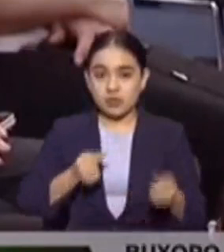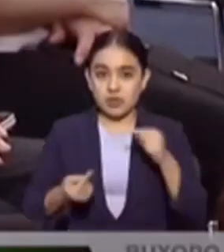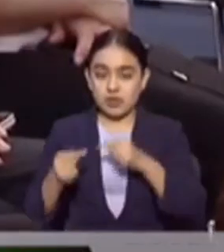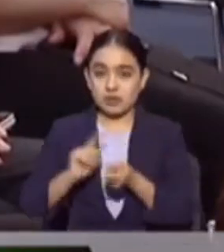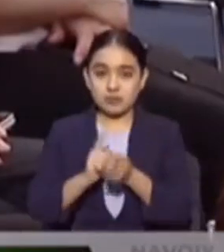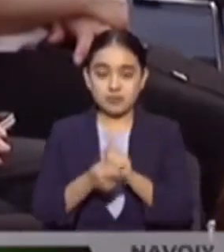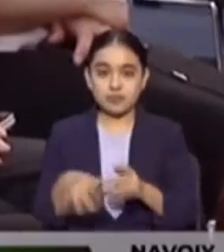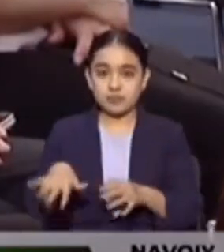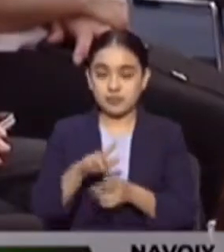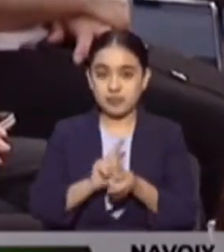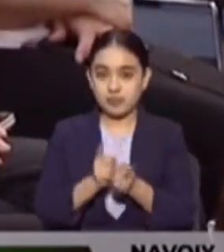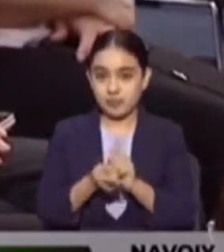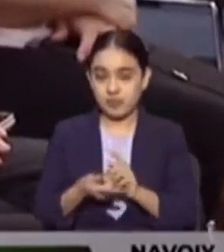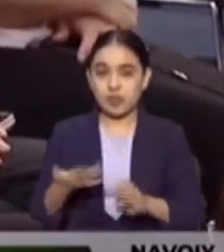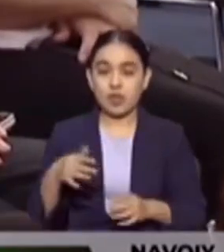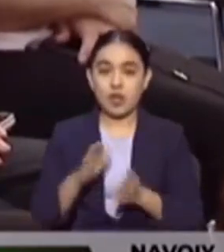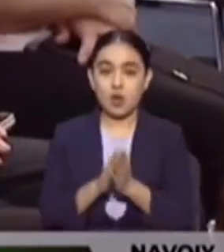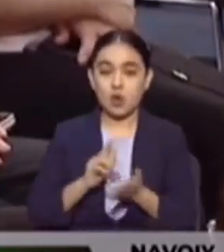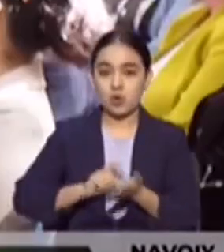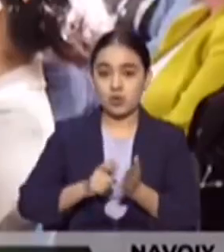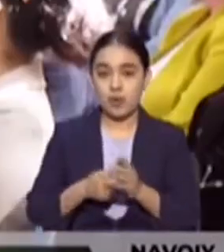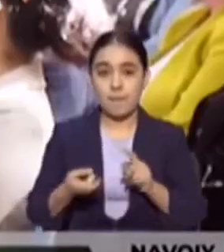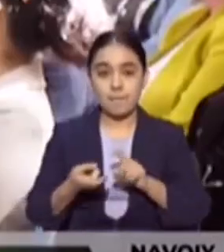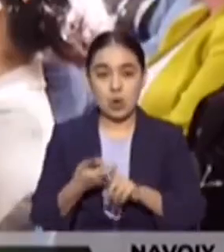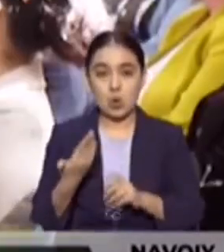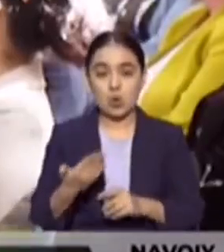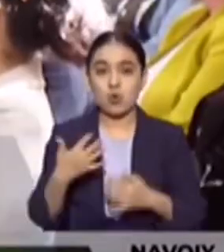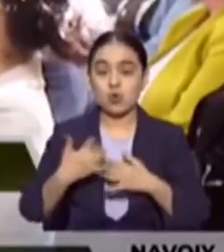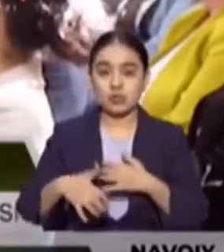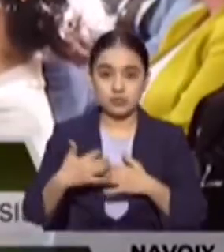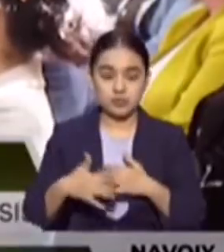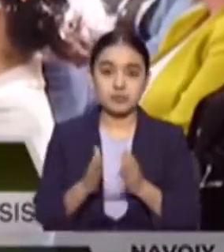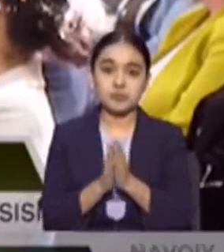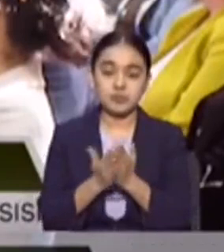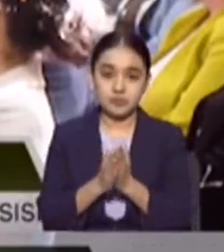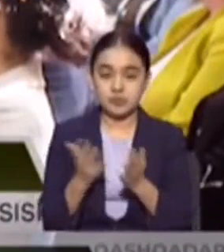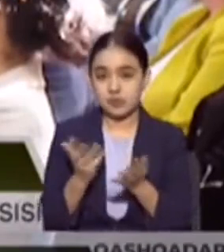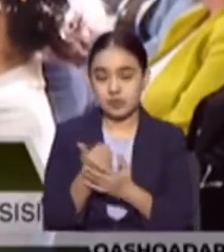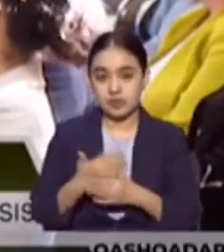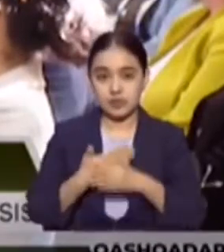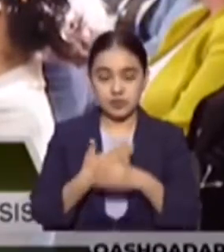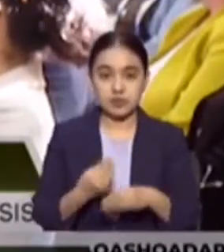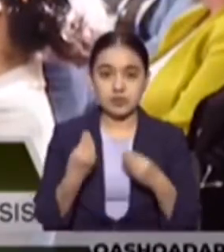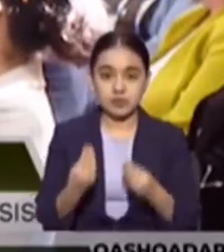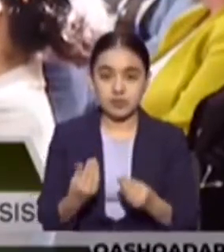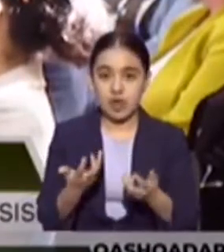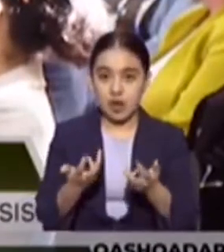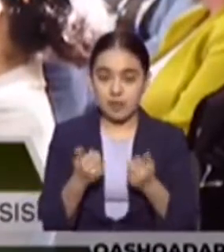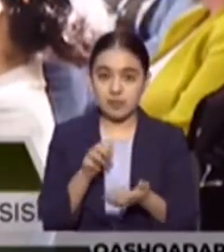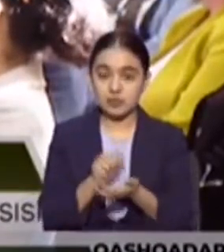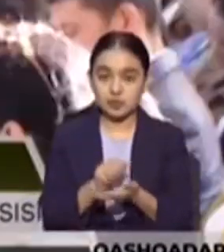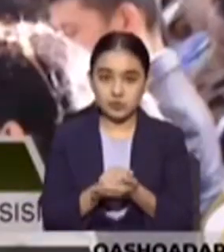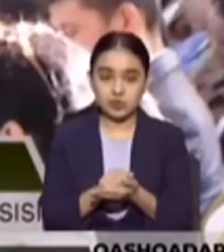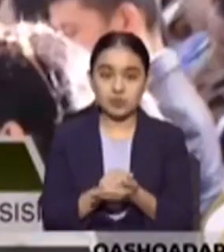maydoniga ham aylandi. Kutubxona bilan kitobxonlarni bog'lab, ularning o'rtasida kitoblarni topishlariga yordam berib, qabul qilish bilan